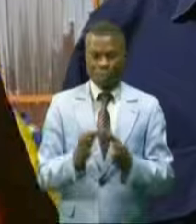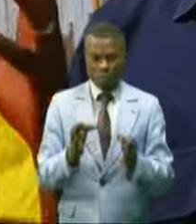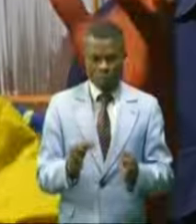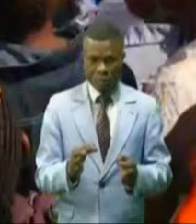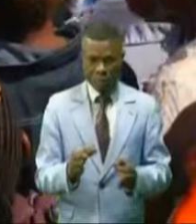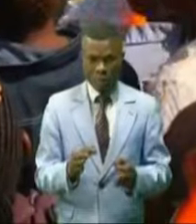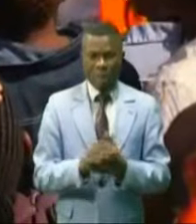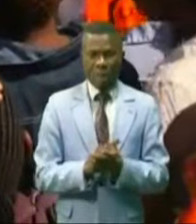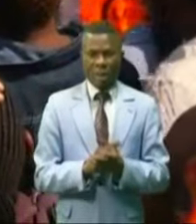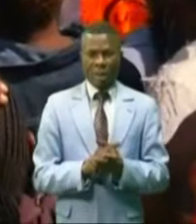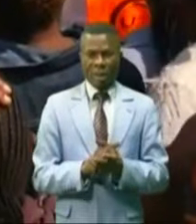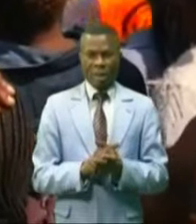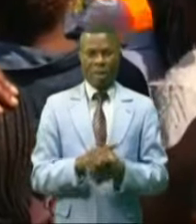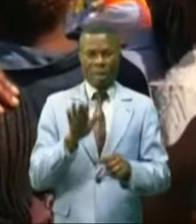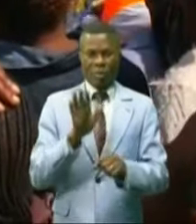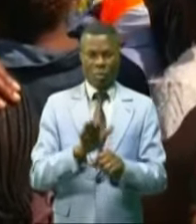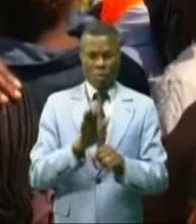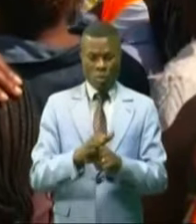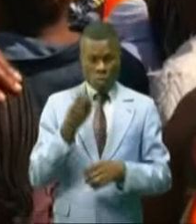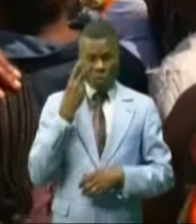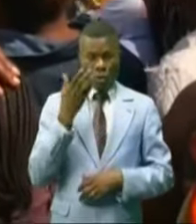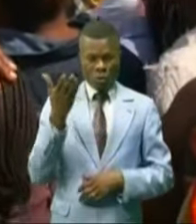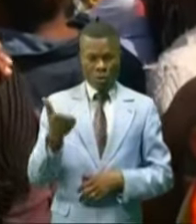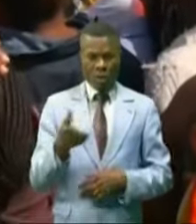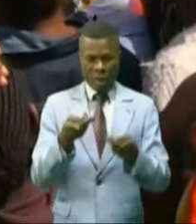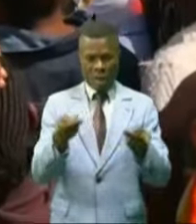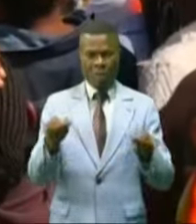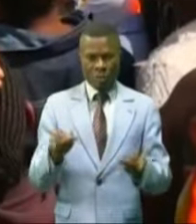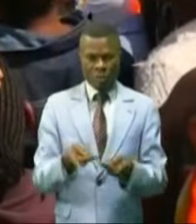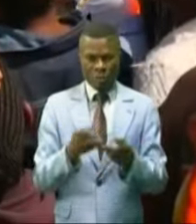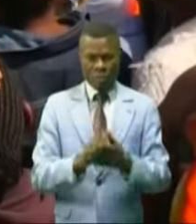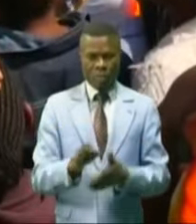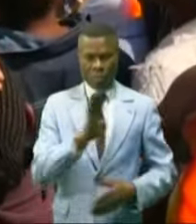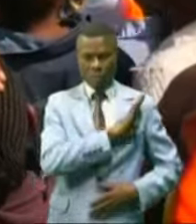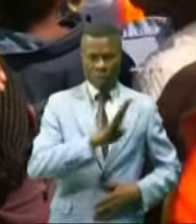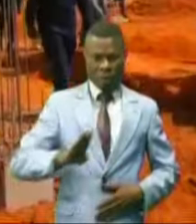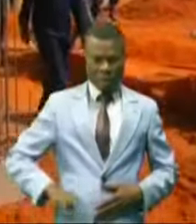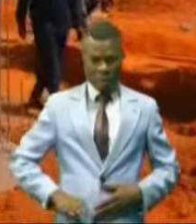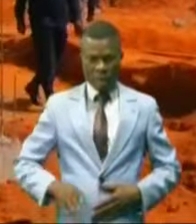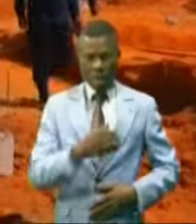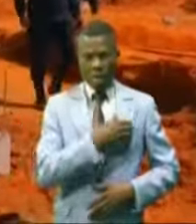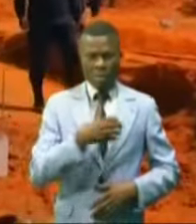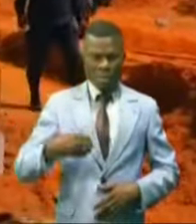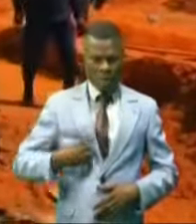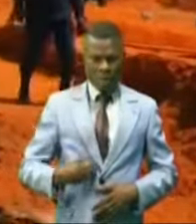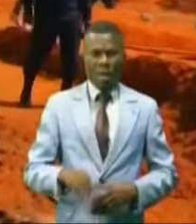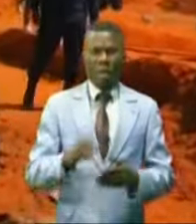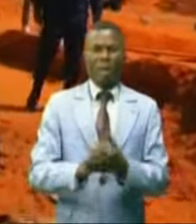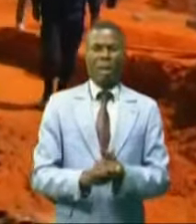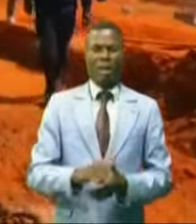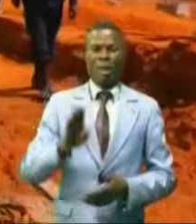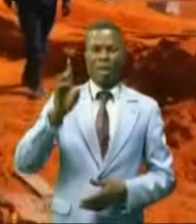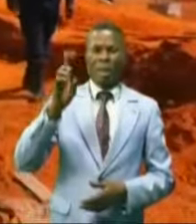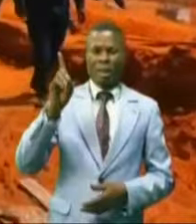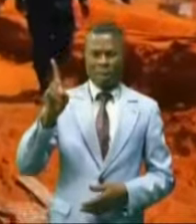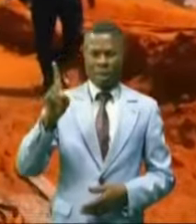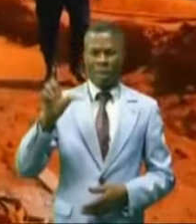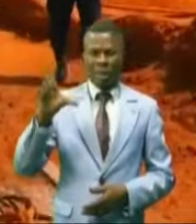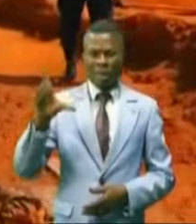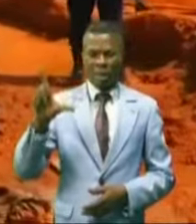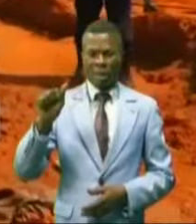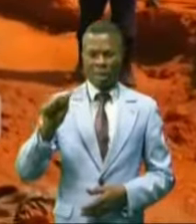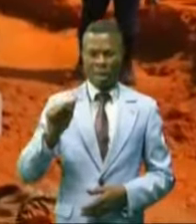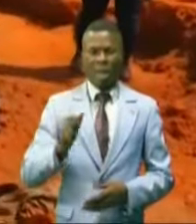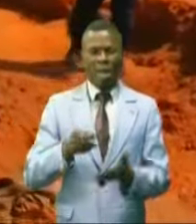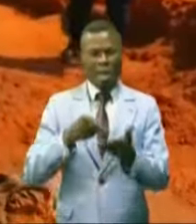dans les différentes perspectives. Sur place, la bourgmestre Françoise Mangueji Kouara a honoré la